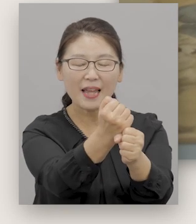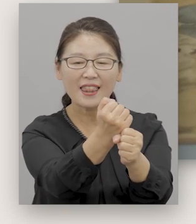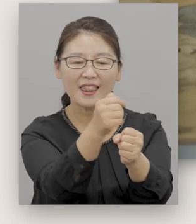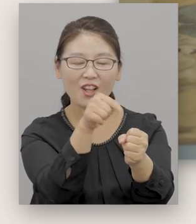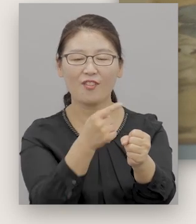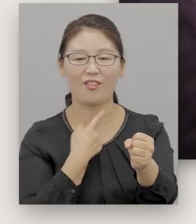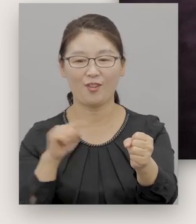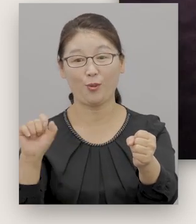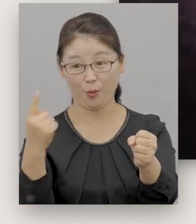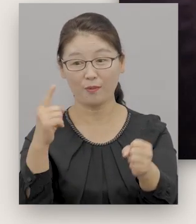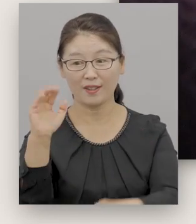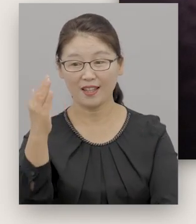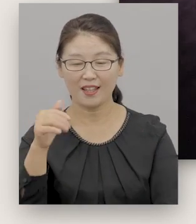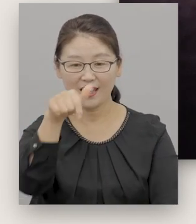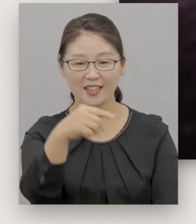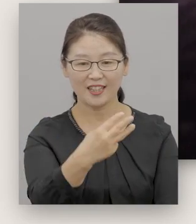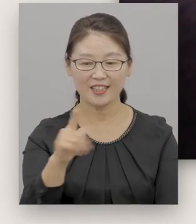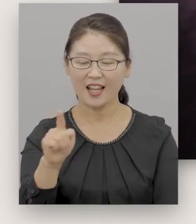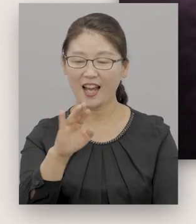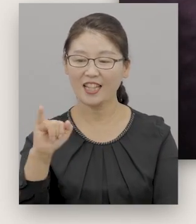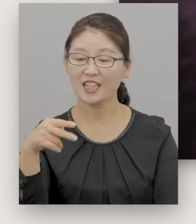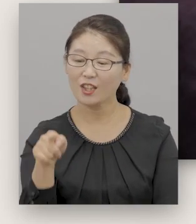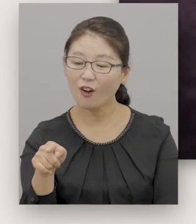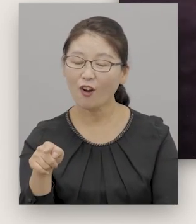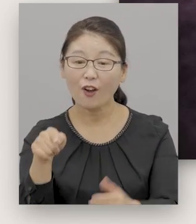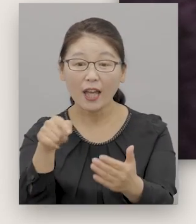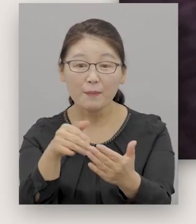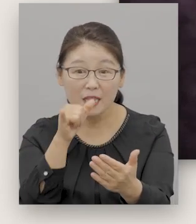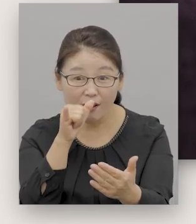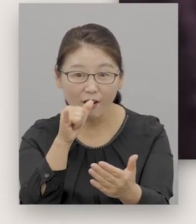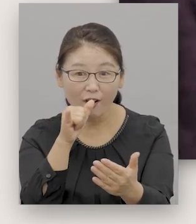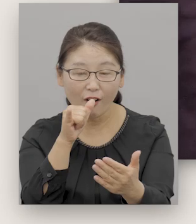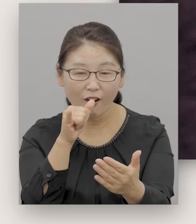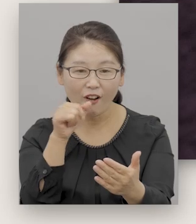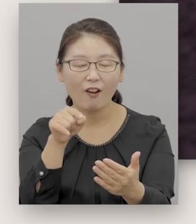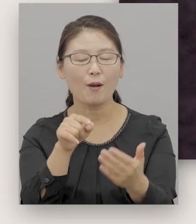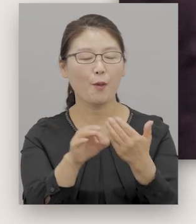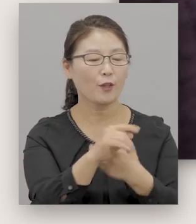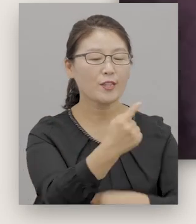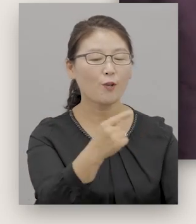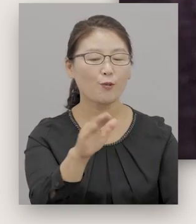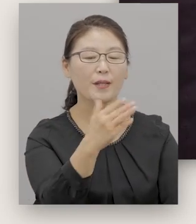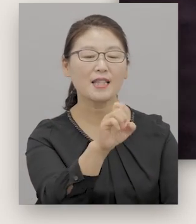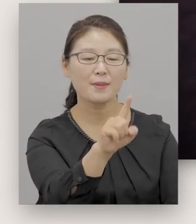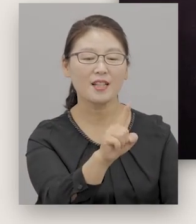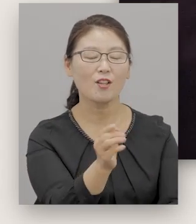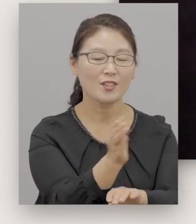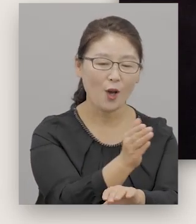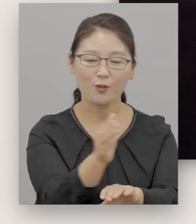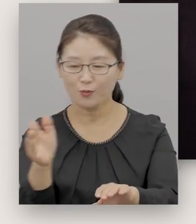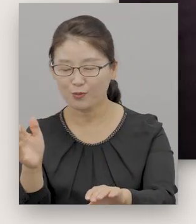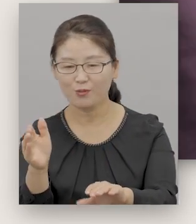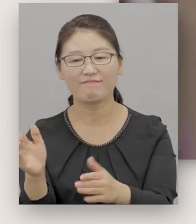하나이기도 한데요. 그 글라이더라고 하는 저 작업이 있고 없음에 따라서 이게 41년 거냐, 그 42년 이후 거냐가